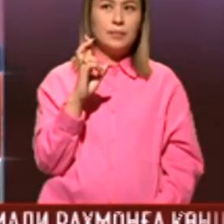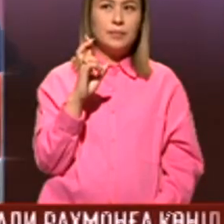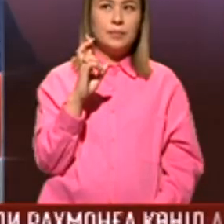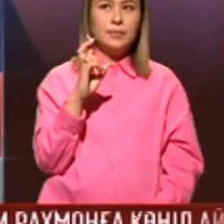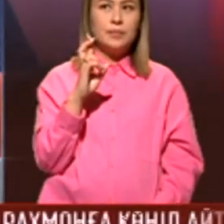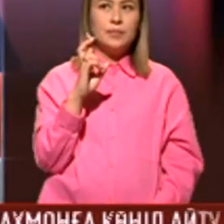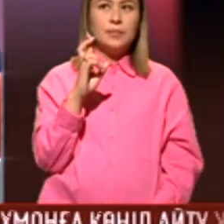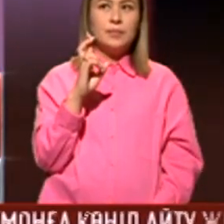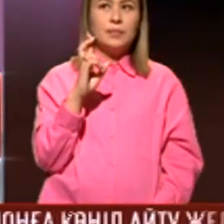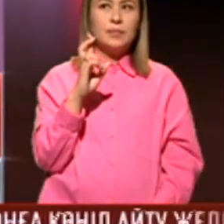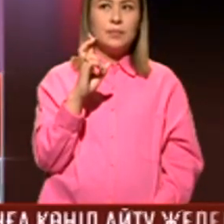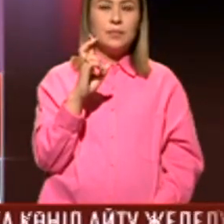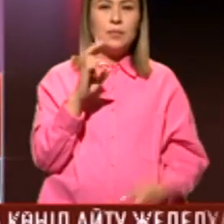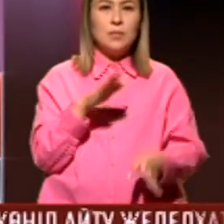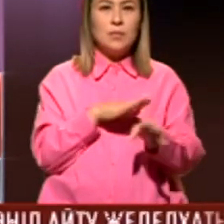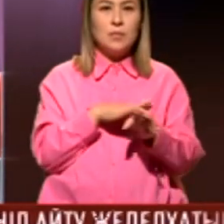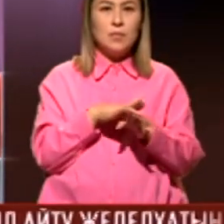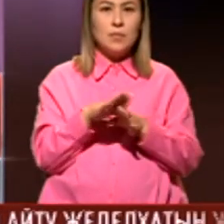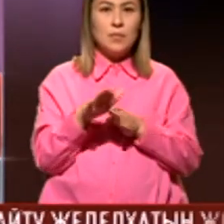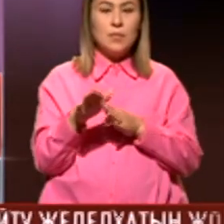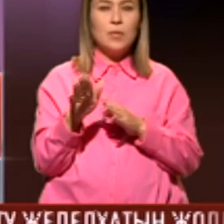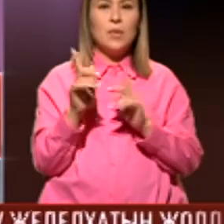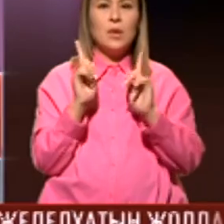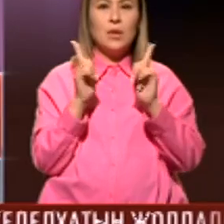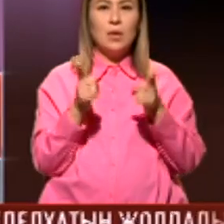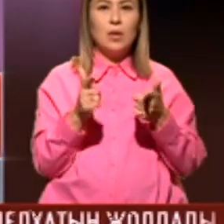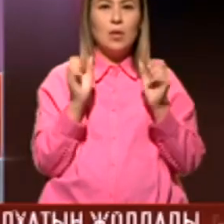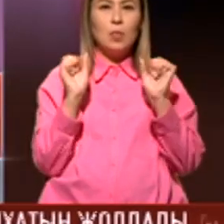жатқаны толықтай келісуге болады.